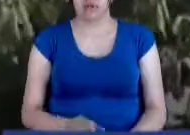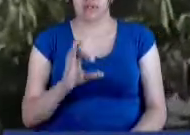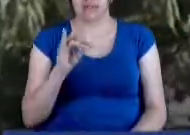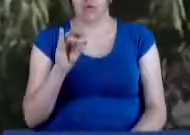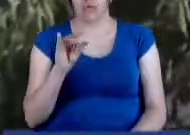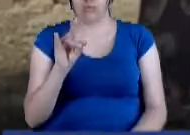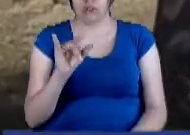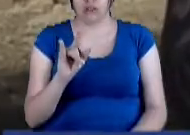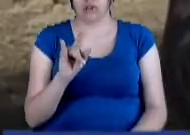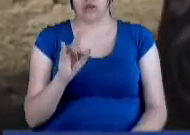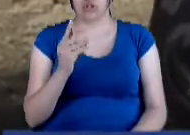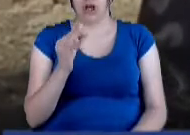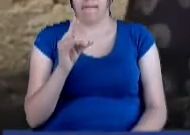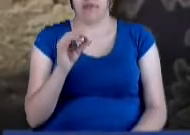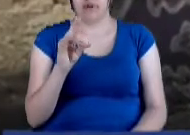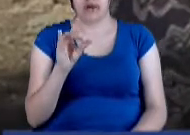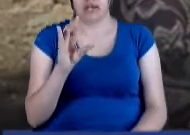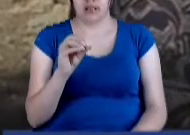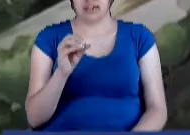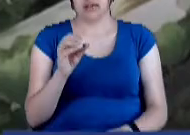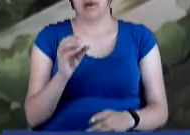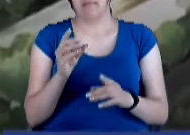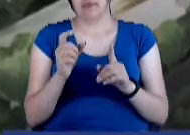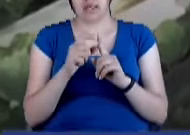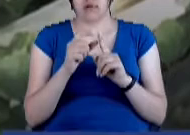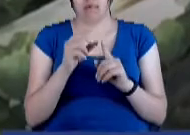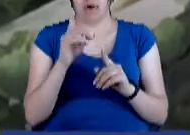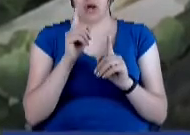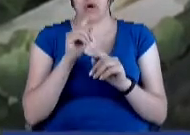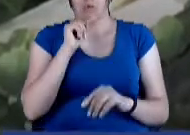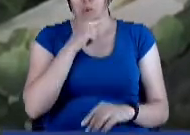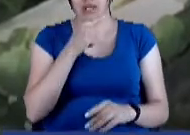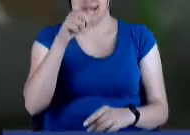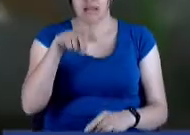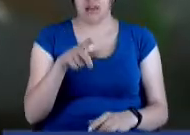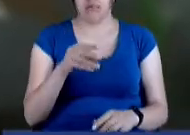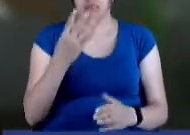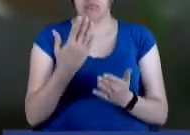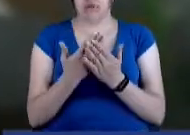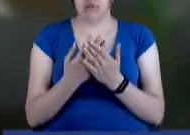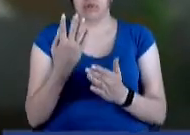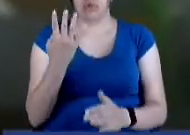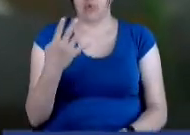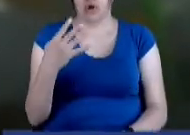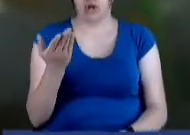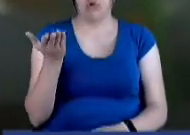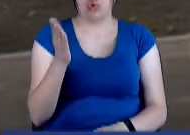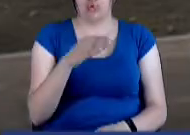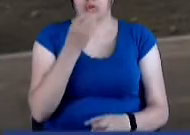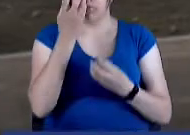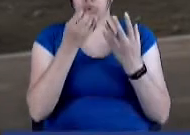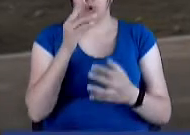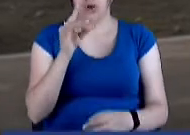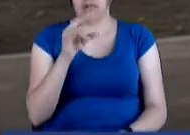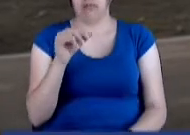сакури штамбові. За словами екологині, наступного тижня тут висадять близько 400 троянд. Також на території зеленої